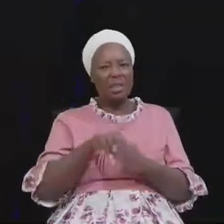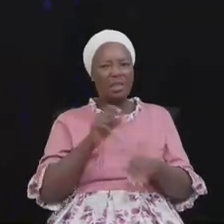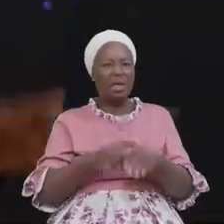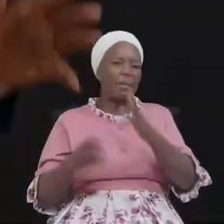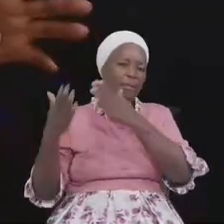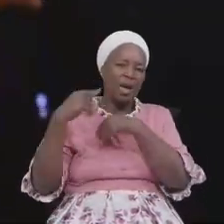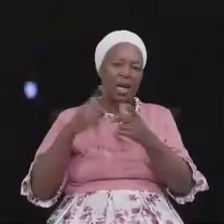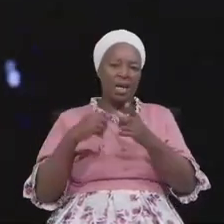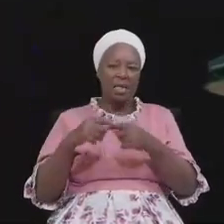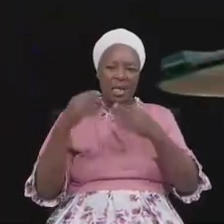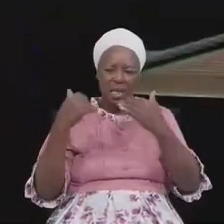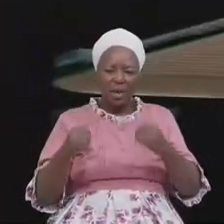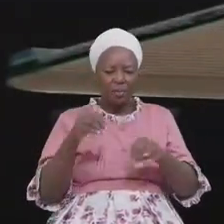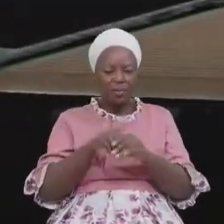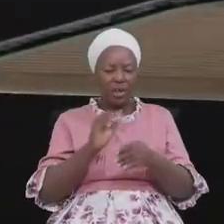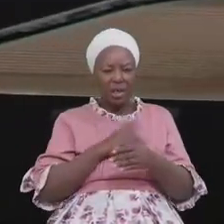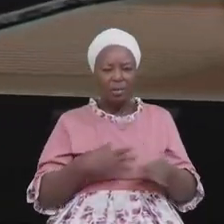maintenant, dans nos vies,